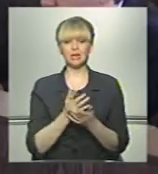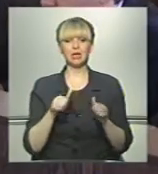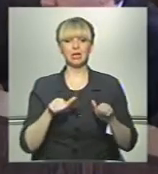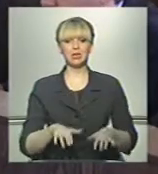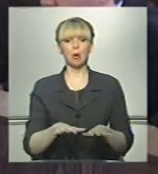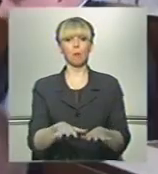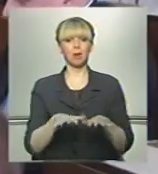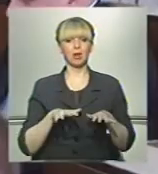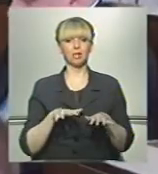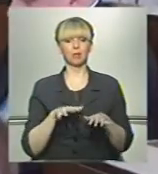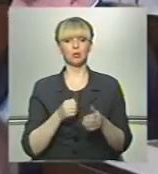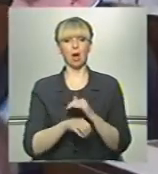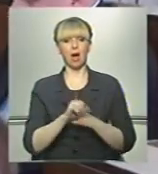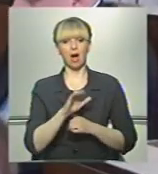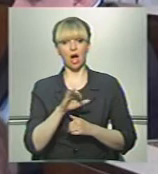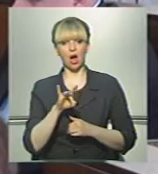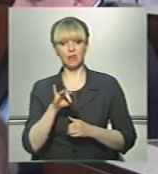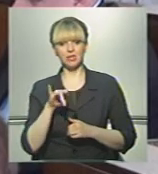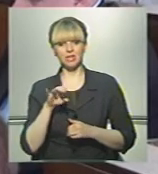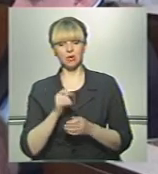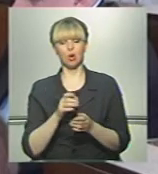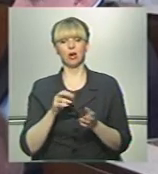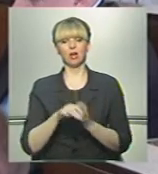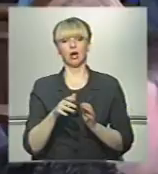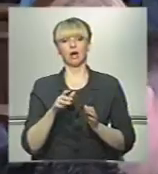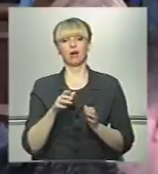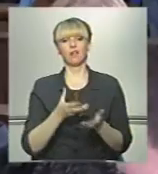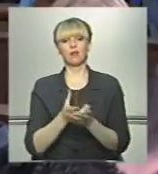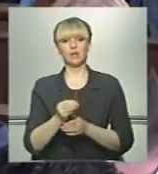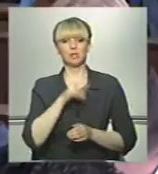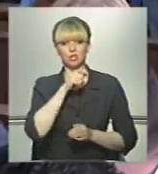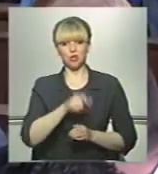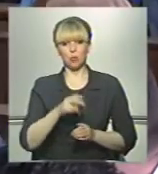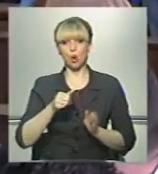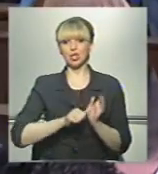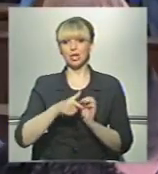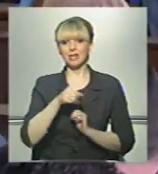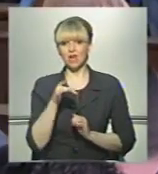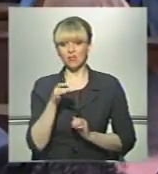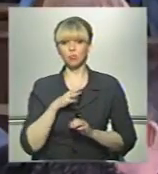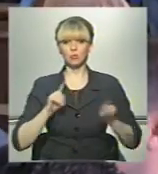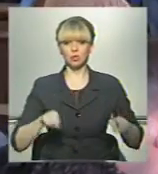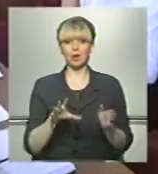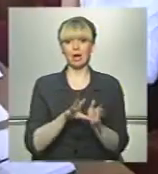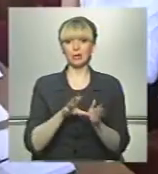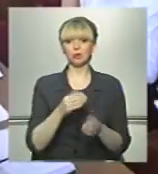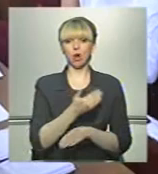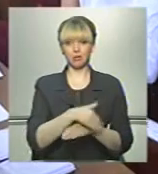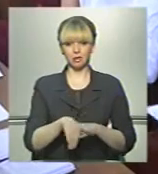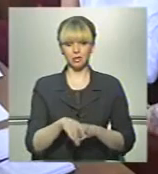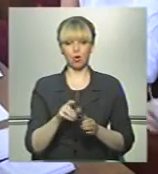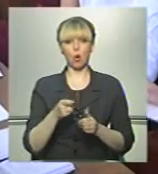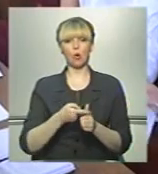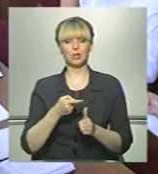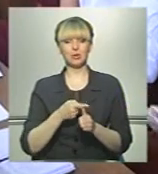рішення парламенту і уряду Австрії про виплату чернівчанам по 60 євро. Навіть було створено електронну адресу і від